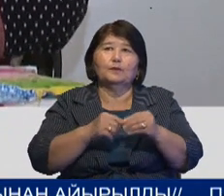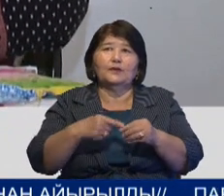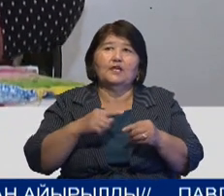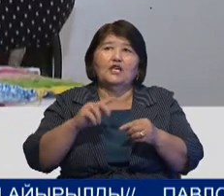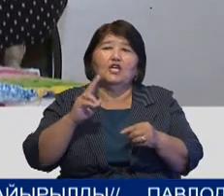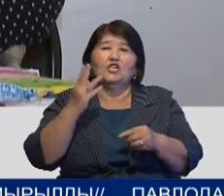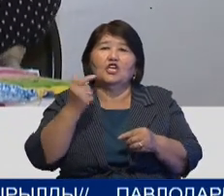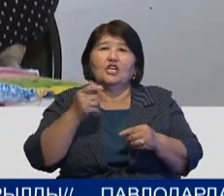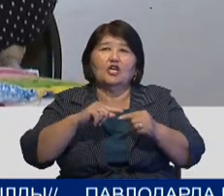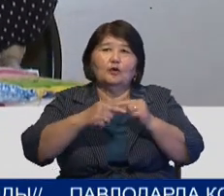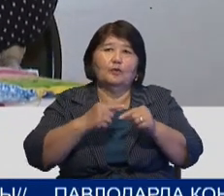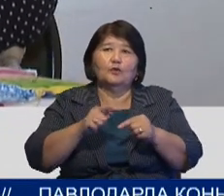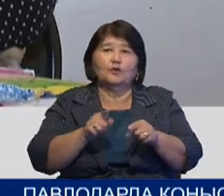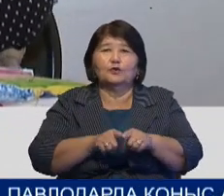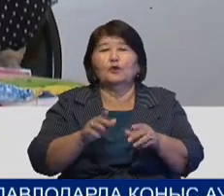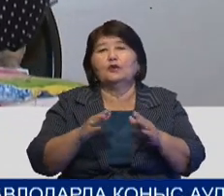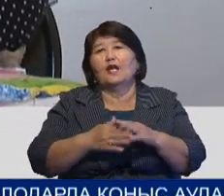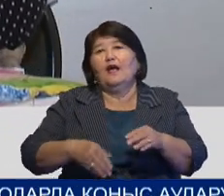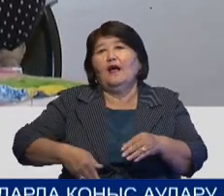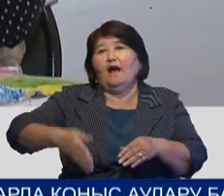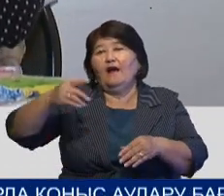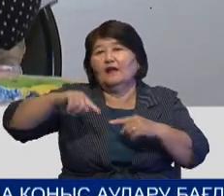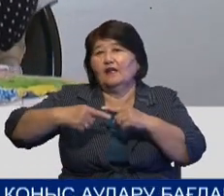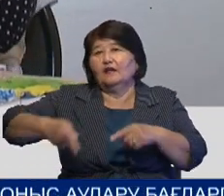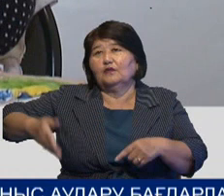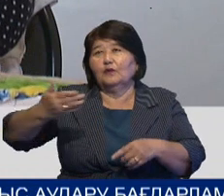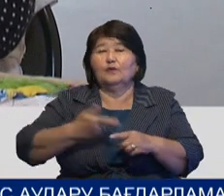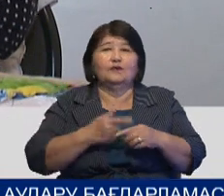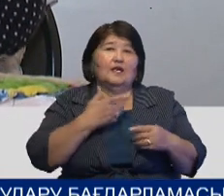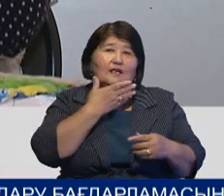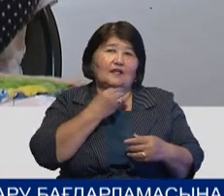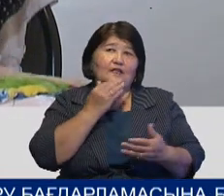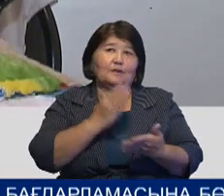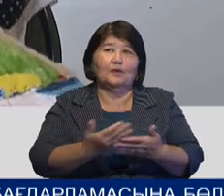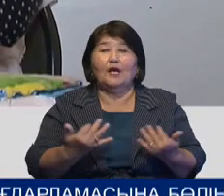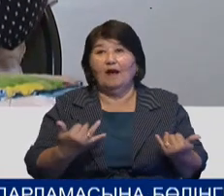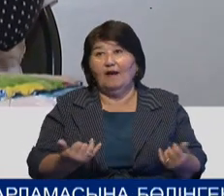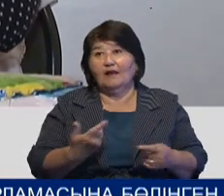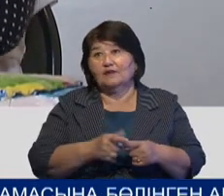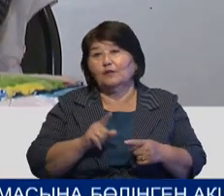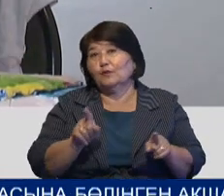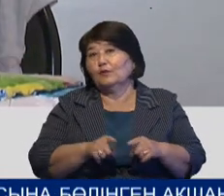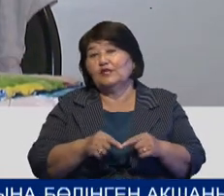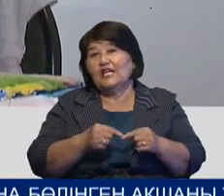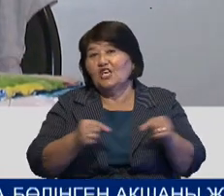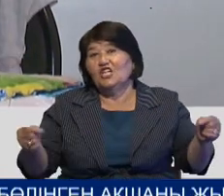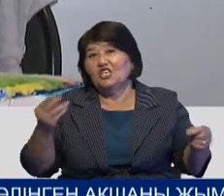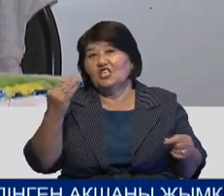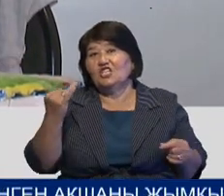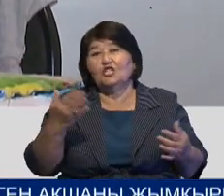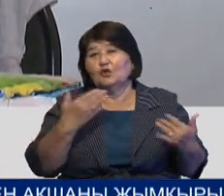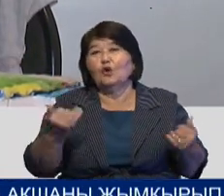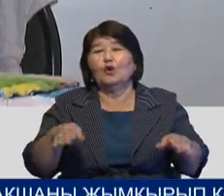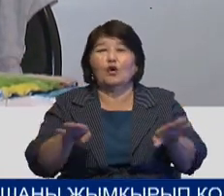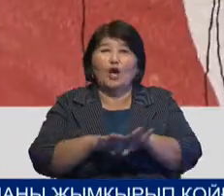шиге. Содан қара шиге ұстағанда ол ой жанып тұратын тұғын. Енді қазір ондай ши жоқ, мына құрақ